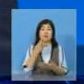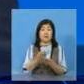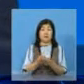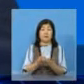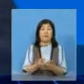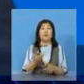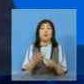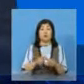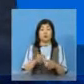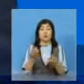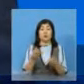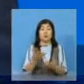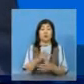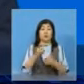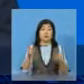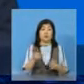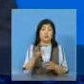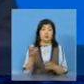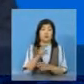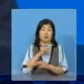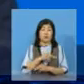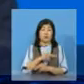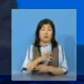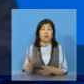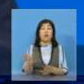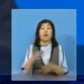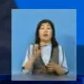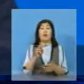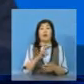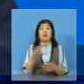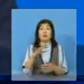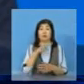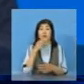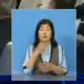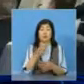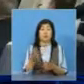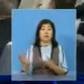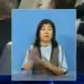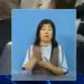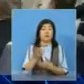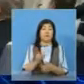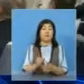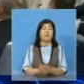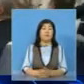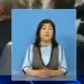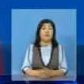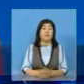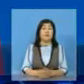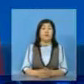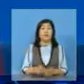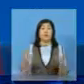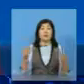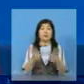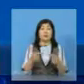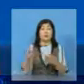направлении еще многое предстоит сделать. Кроме того, принят ряд законодательных актов в рамках реализации послания. До конца года в связи с конкретными